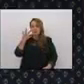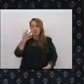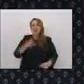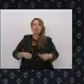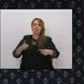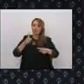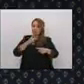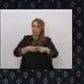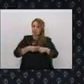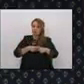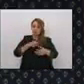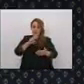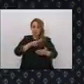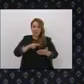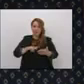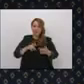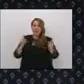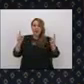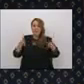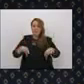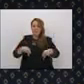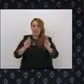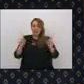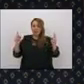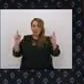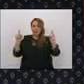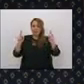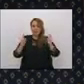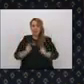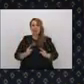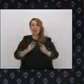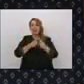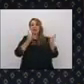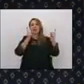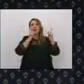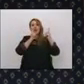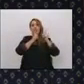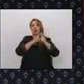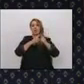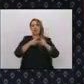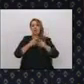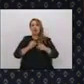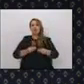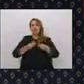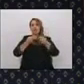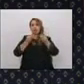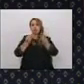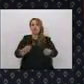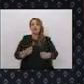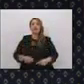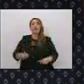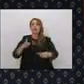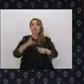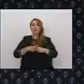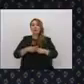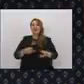أيضا بالنظر للمدة القصيرة التي أصبحت تستغرقها هذه اللجان في عملية التنازل، ناهيك عن